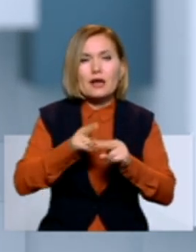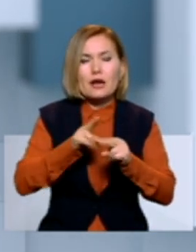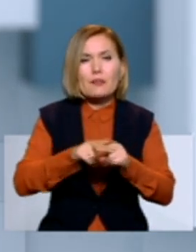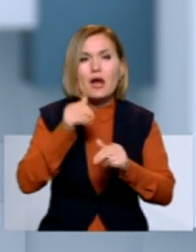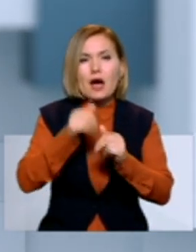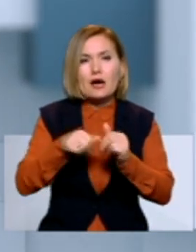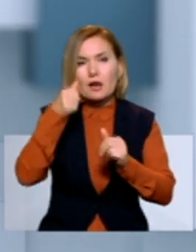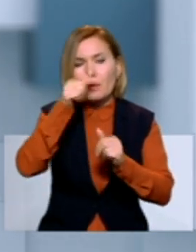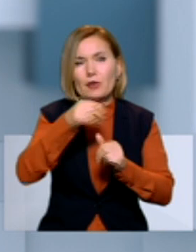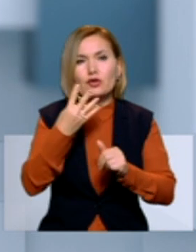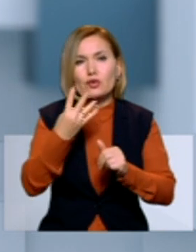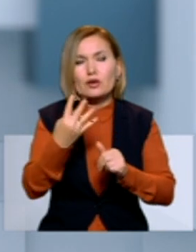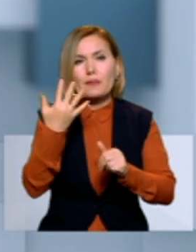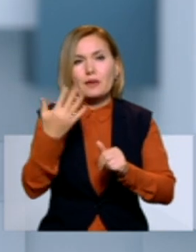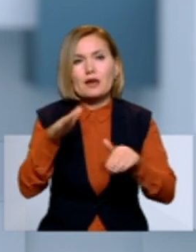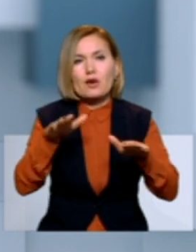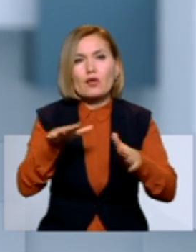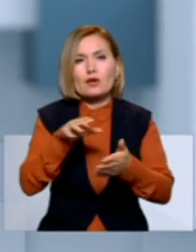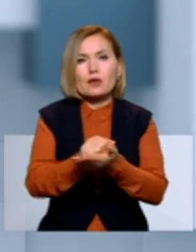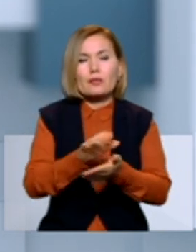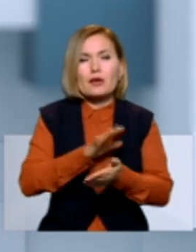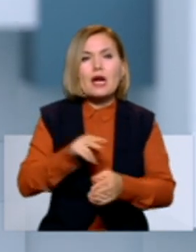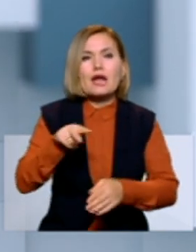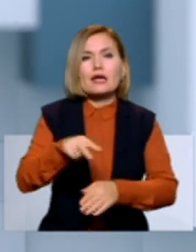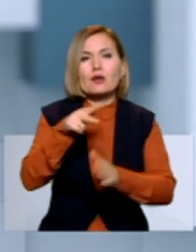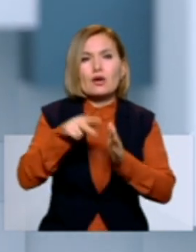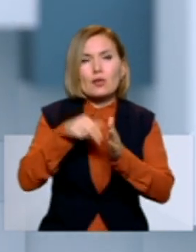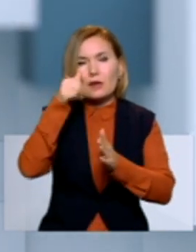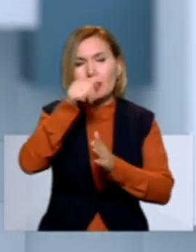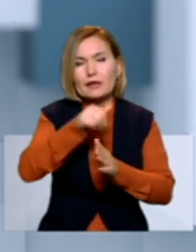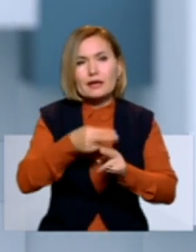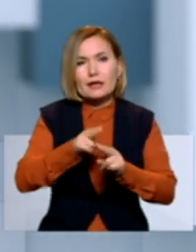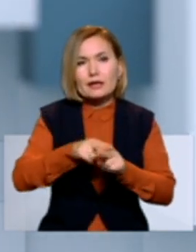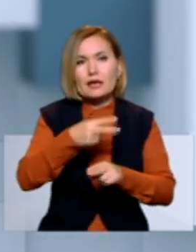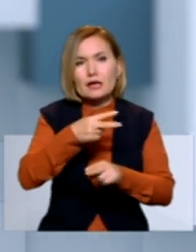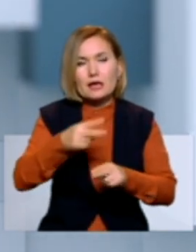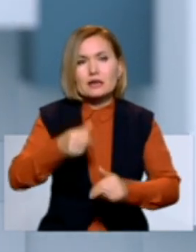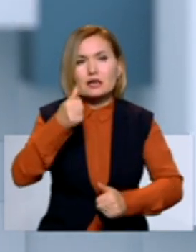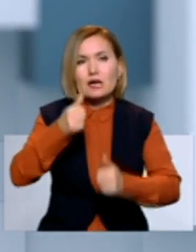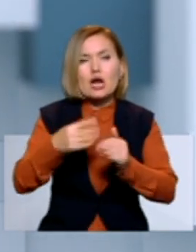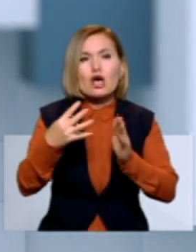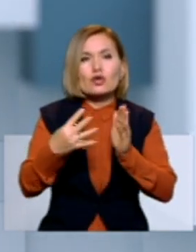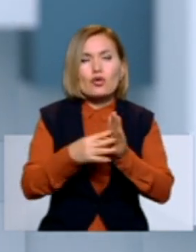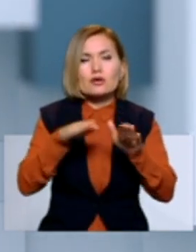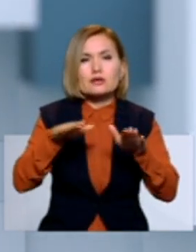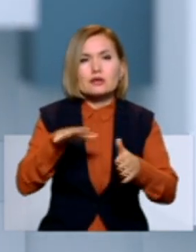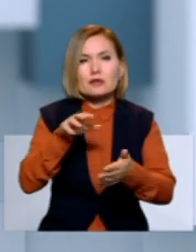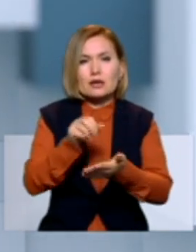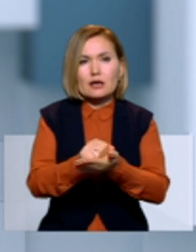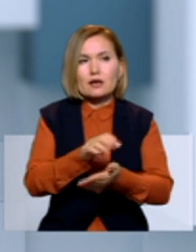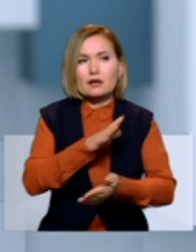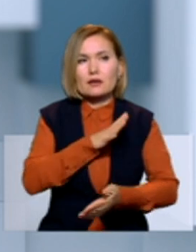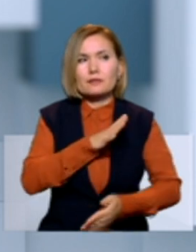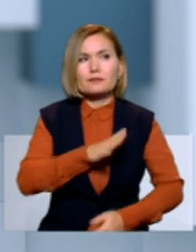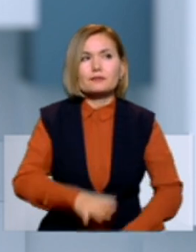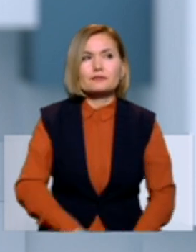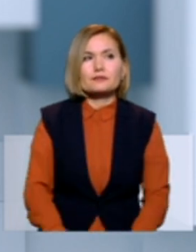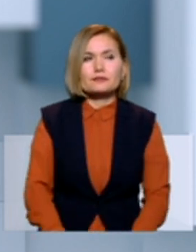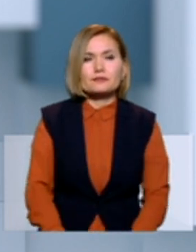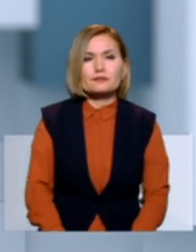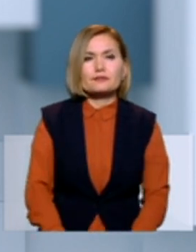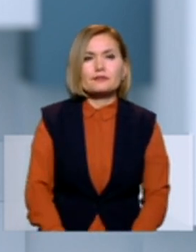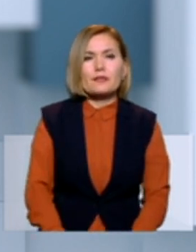әр жылдары 4-5 орынға ие болған. 2018 жылы Индонезиядағы жарыста 9 сатыға